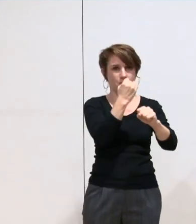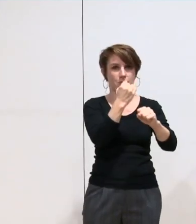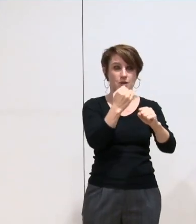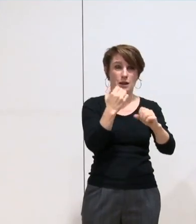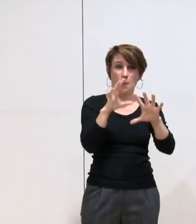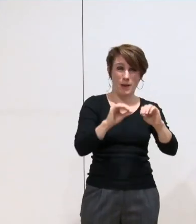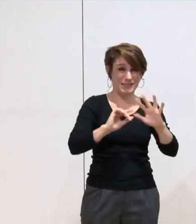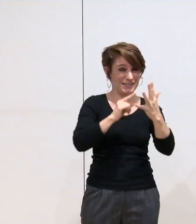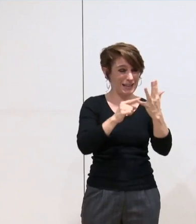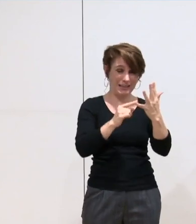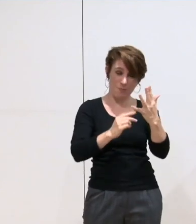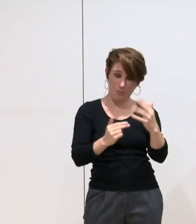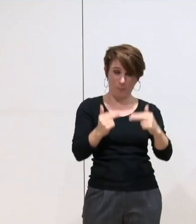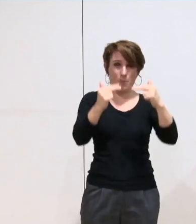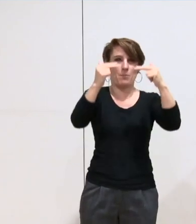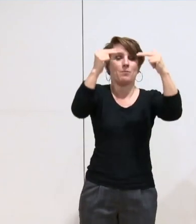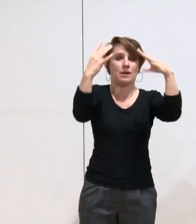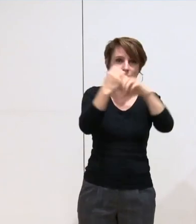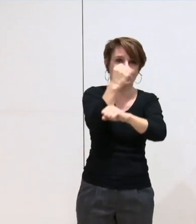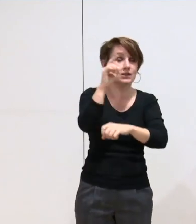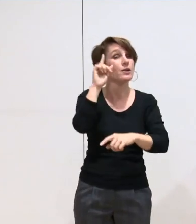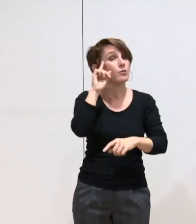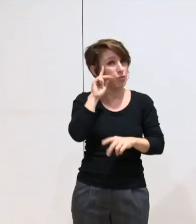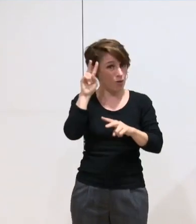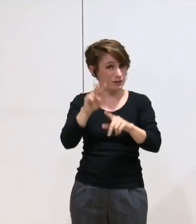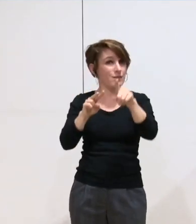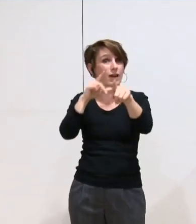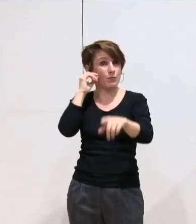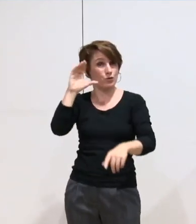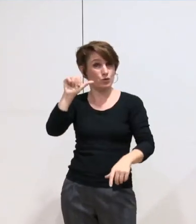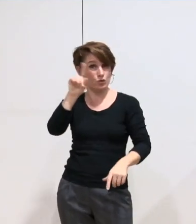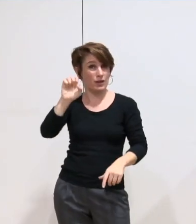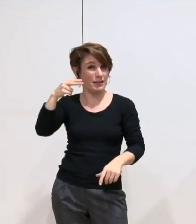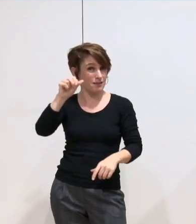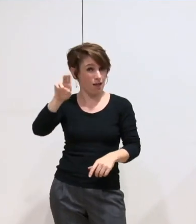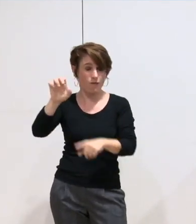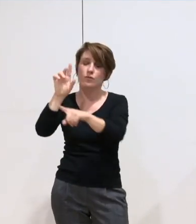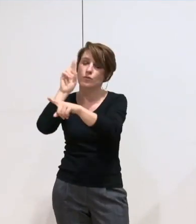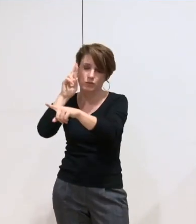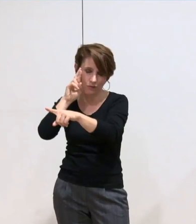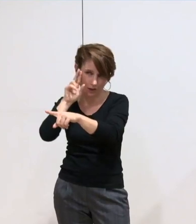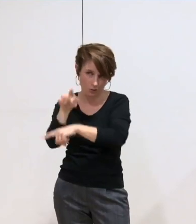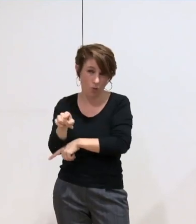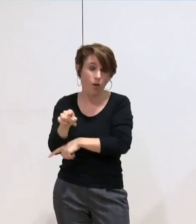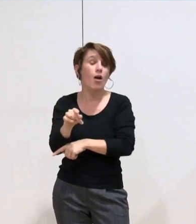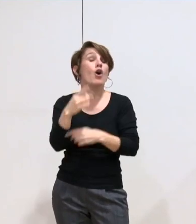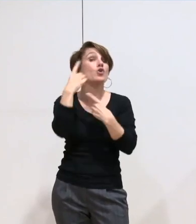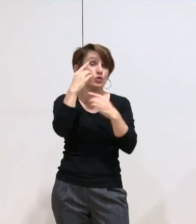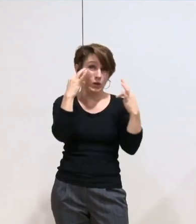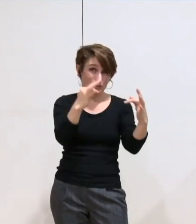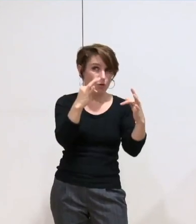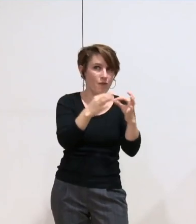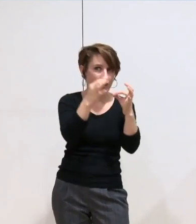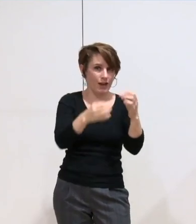M. Cazenave, vous l'avez raison, le tourisme d'affaires, c'est un facteur pour l'économie important,